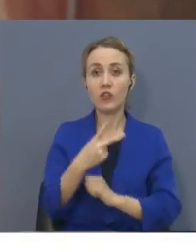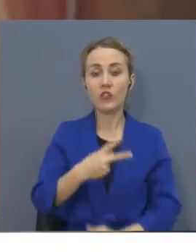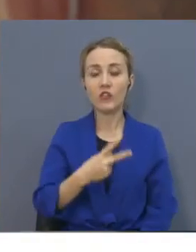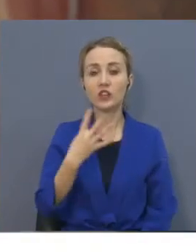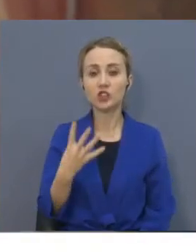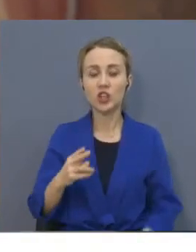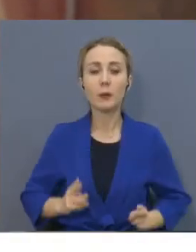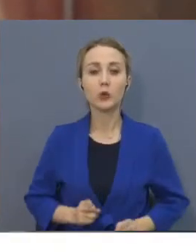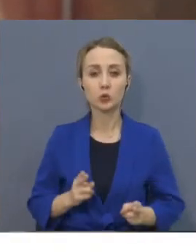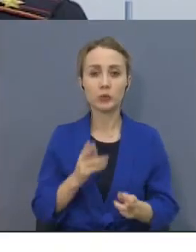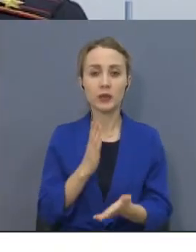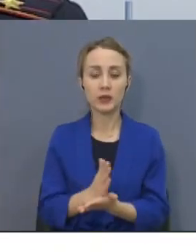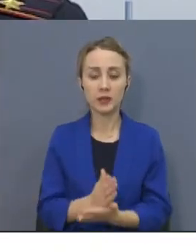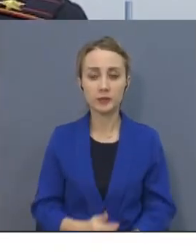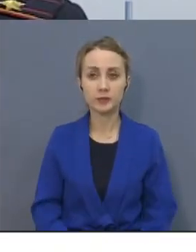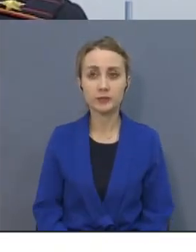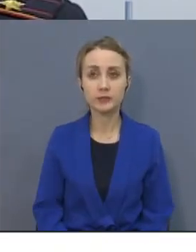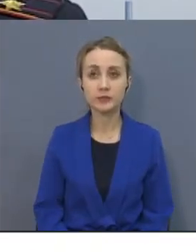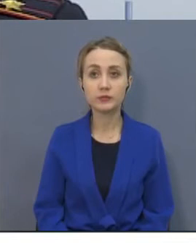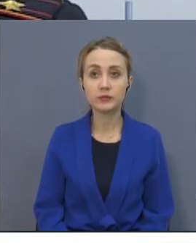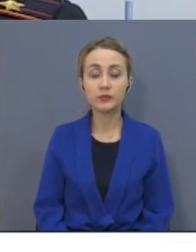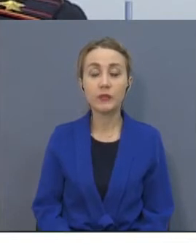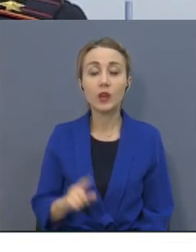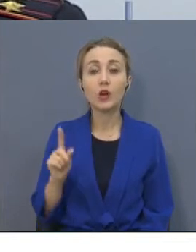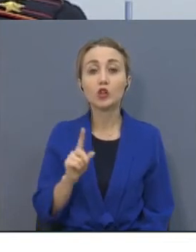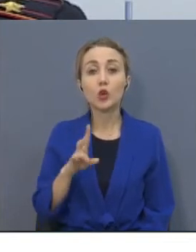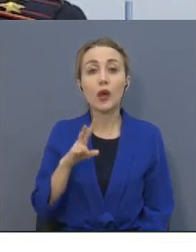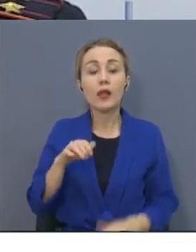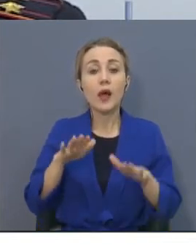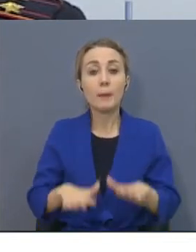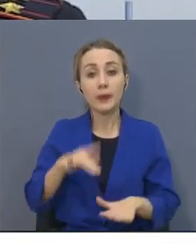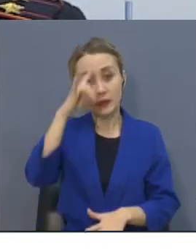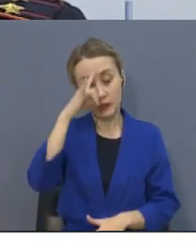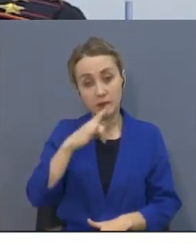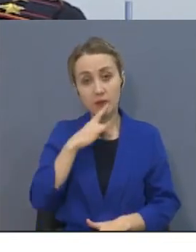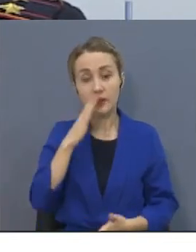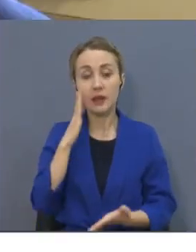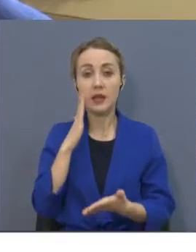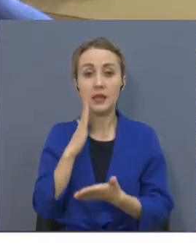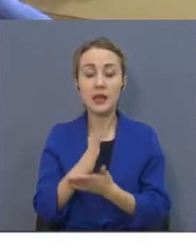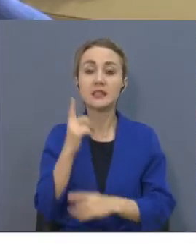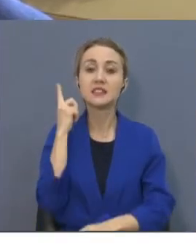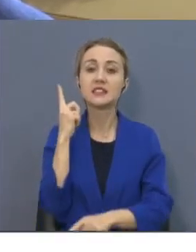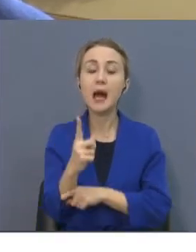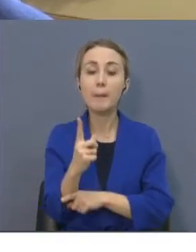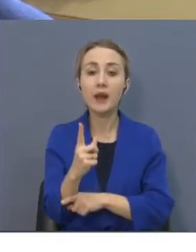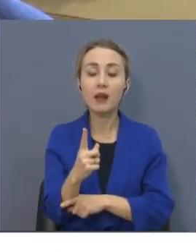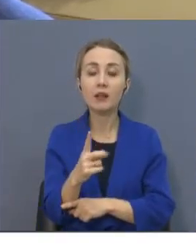24 преступления. В связи с тем, что на территории Казахстана введен мораторий на